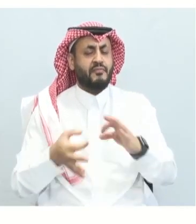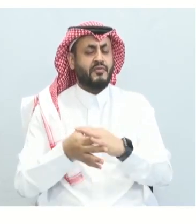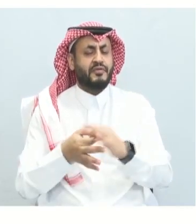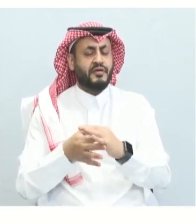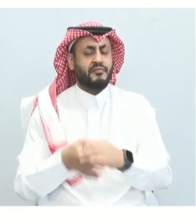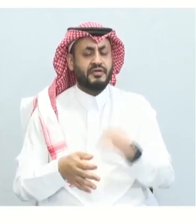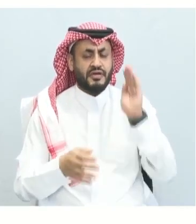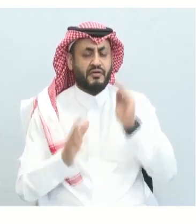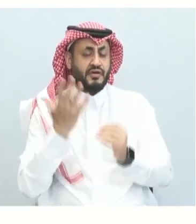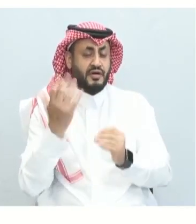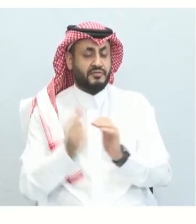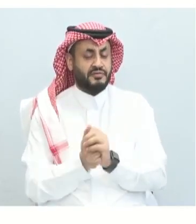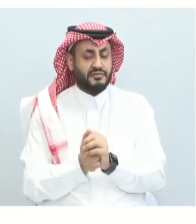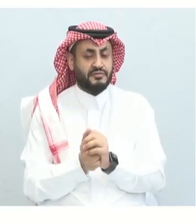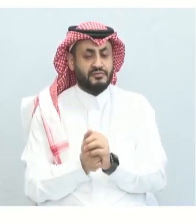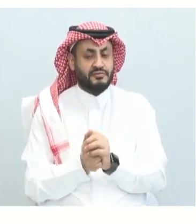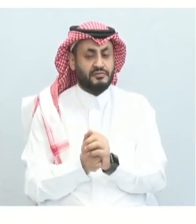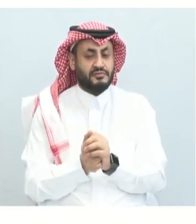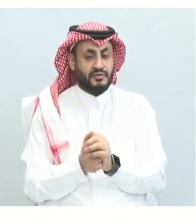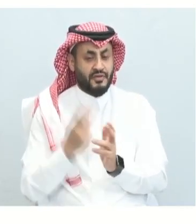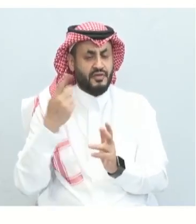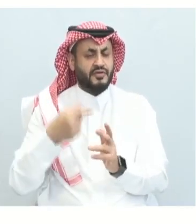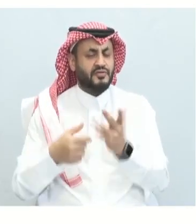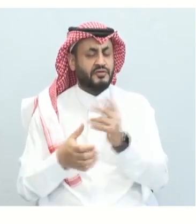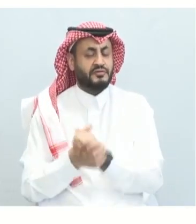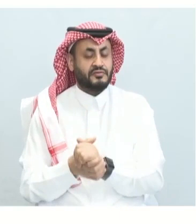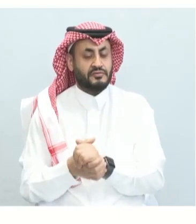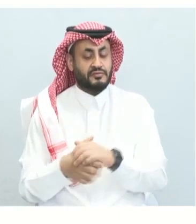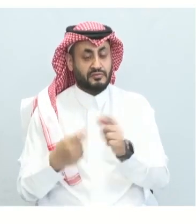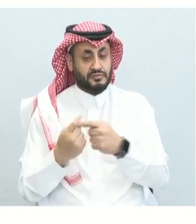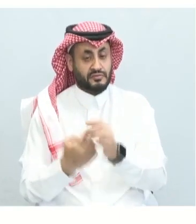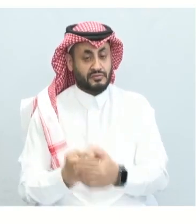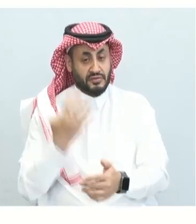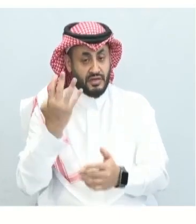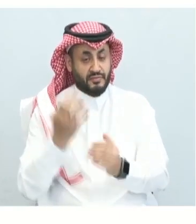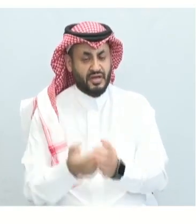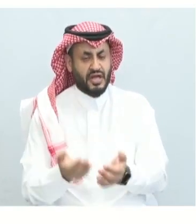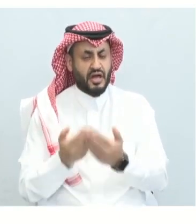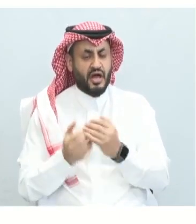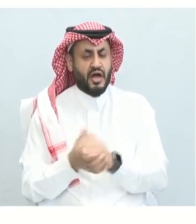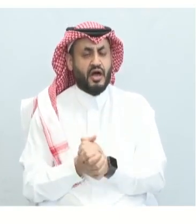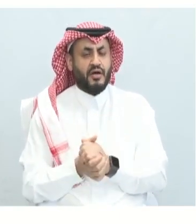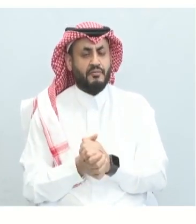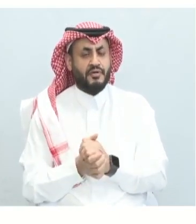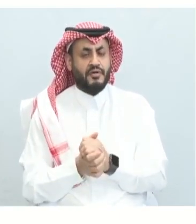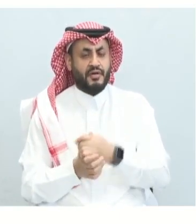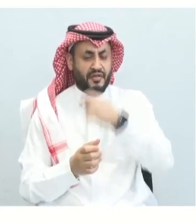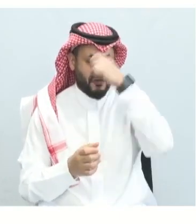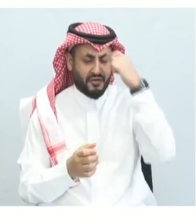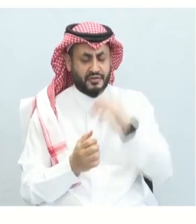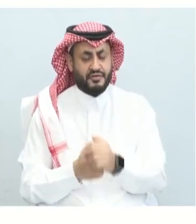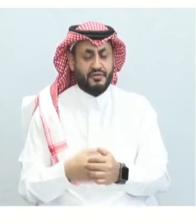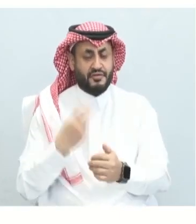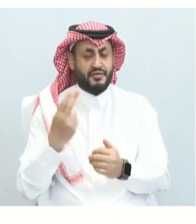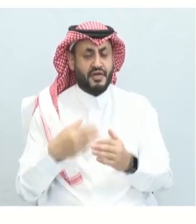الخمس في السنن الرواتب احسنتم اربعا قبل الظهر واثنتين